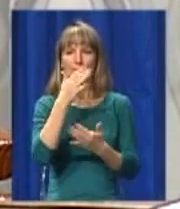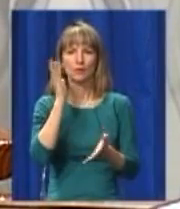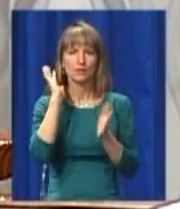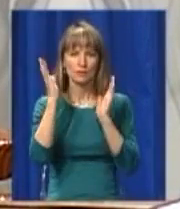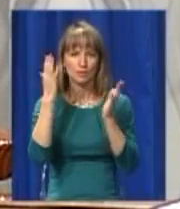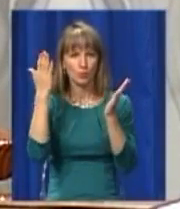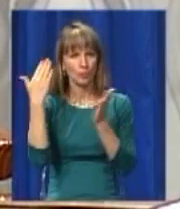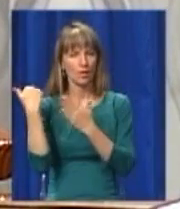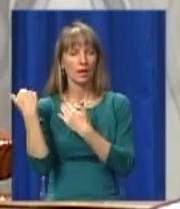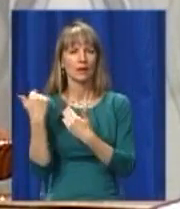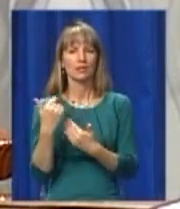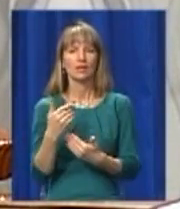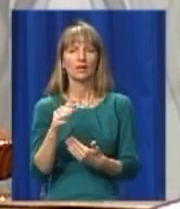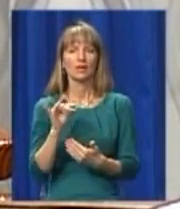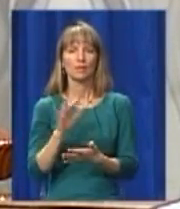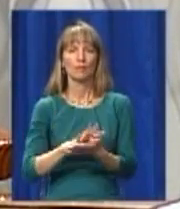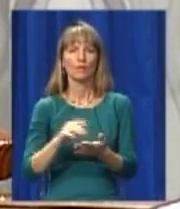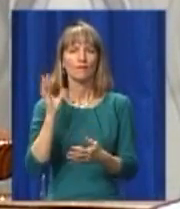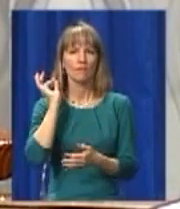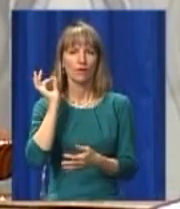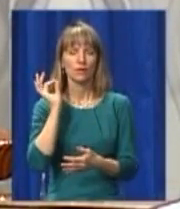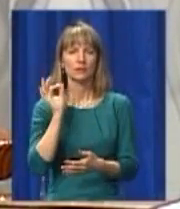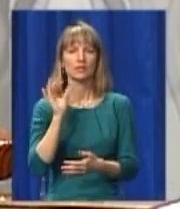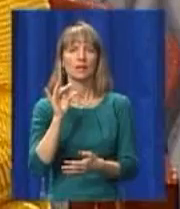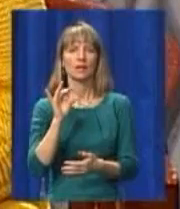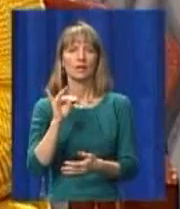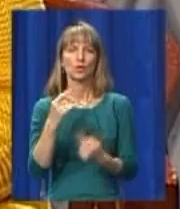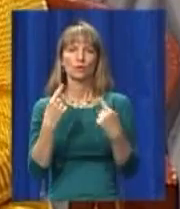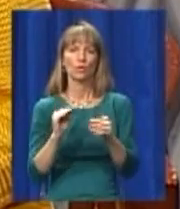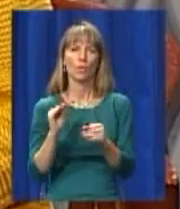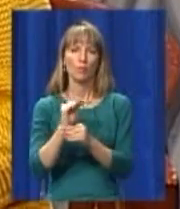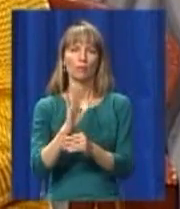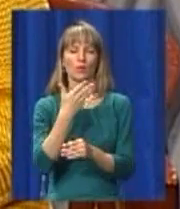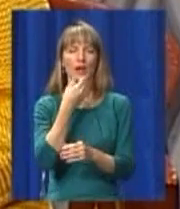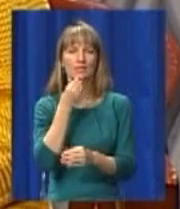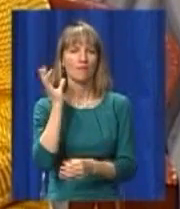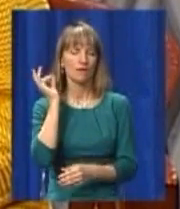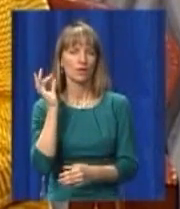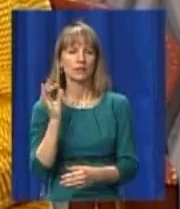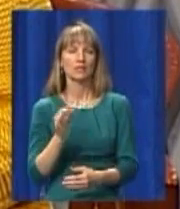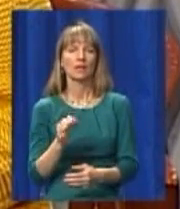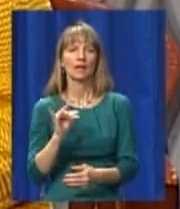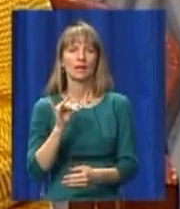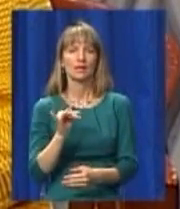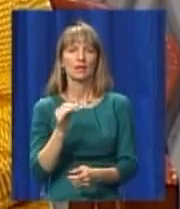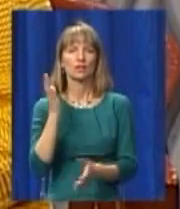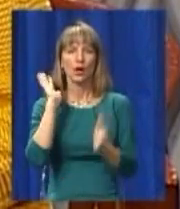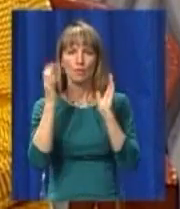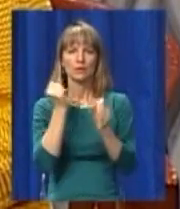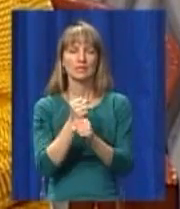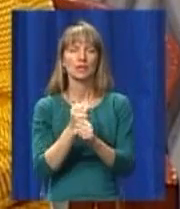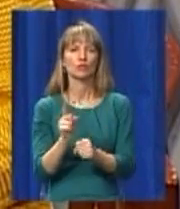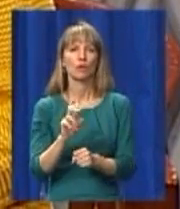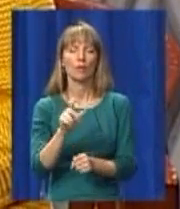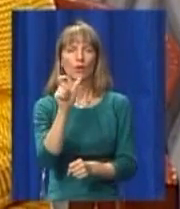я так понимаю, они брызгивают волосы и такие красивые становятся. Так, ну, сухі шампуні, власне, виготовили для того, щоб людина,